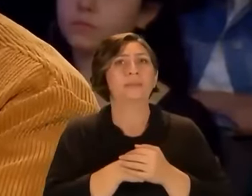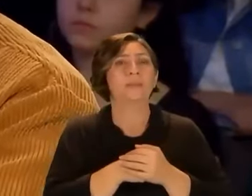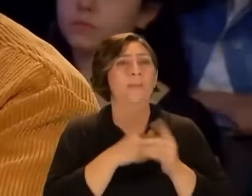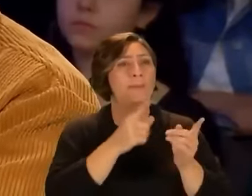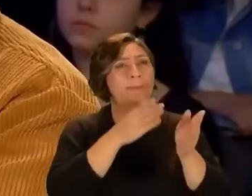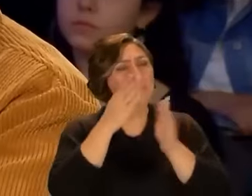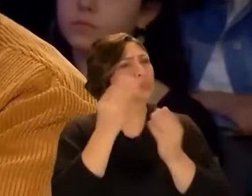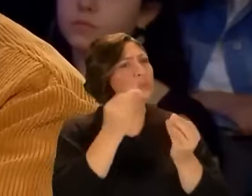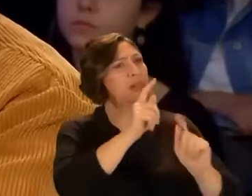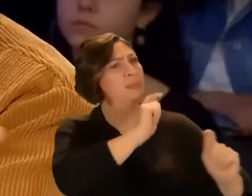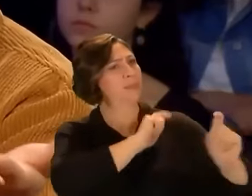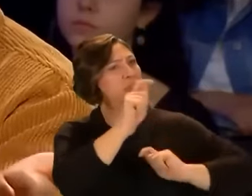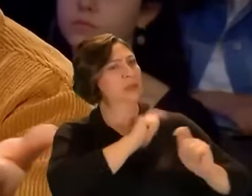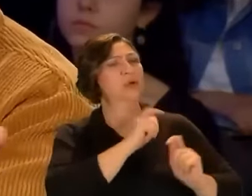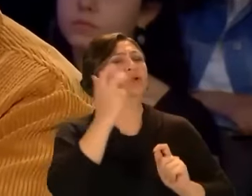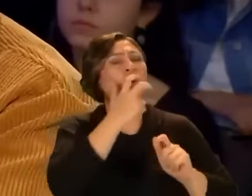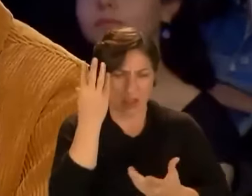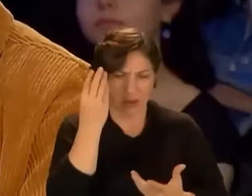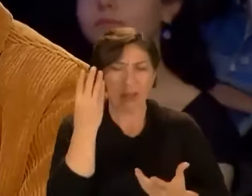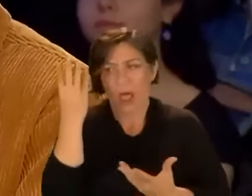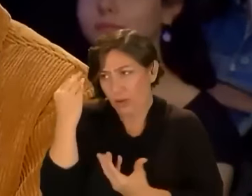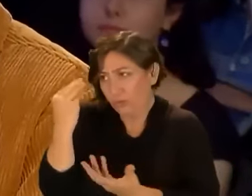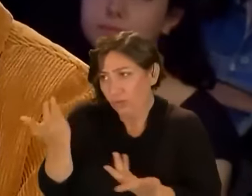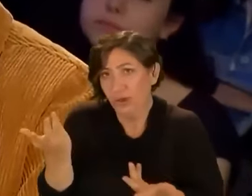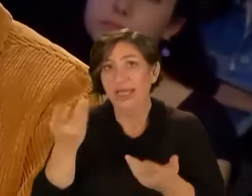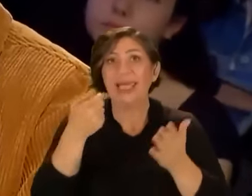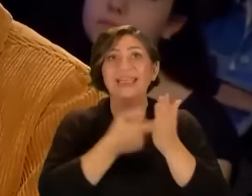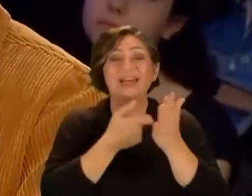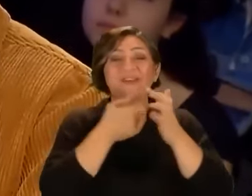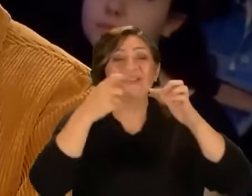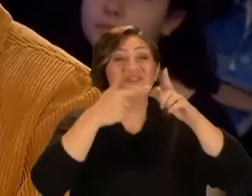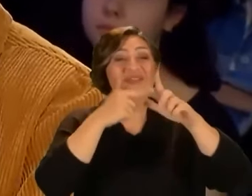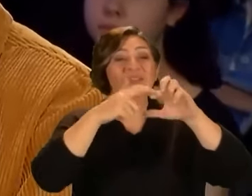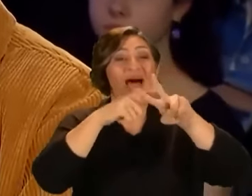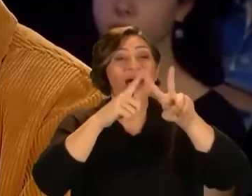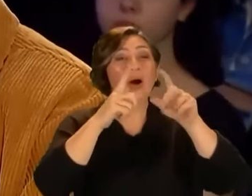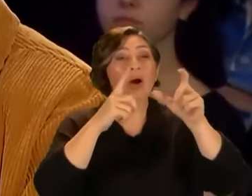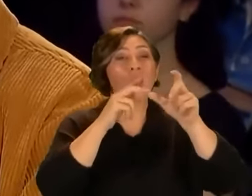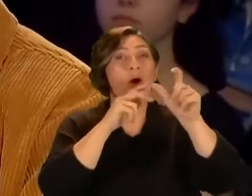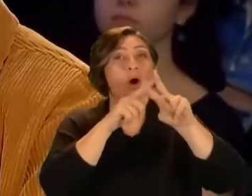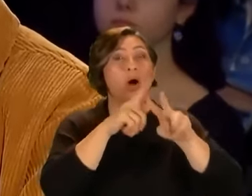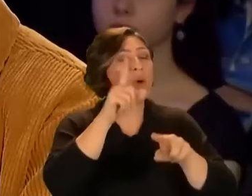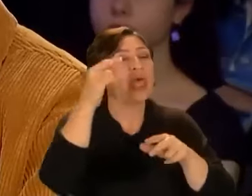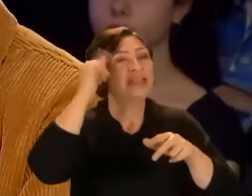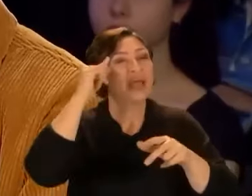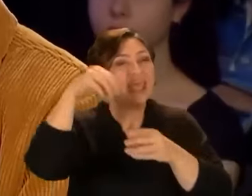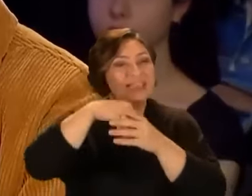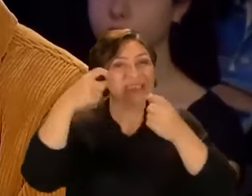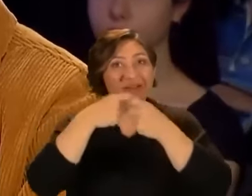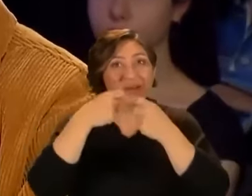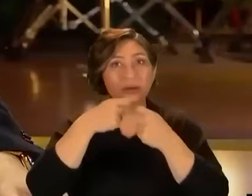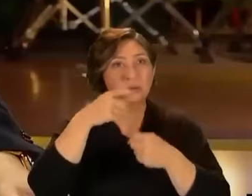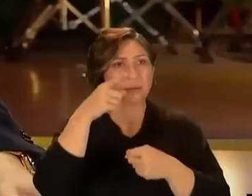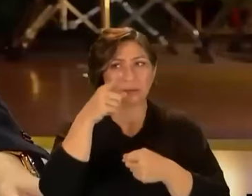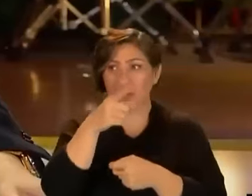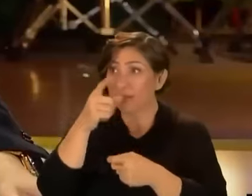Onun dışında güzel tepkiler alıyoruz konserlerde, sokaklarda. İsmini Franco koymamın sebebi İspanya İç Savaşı'ndan ilhamla yazdığım bir şarkı bu. Sen İspanya